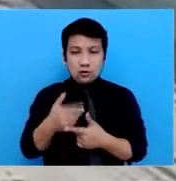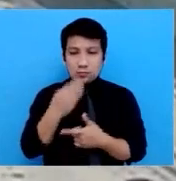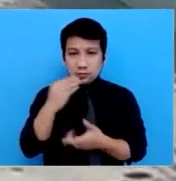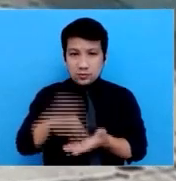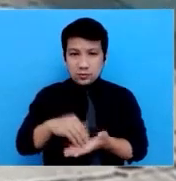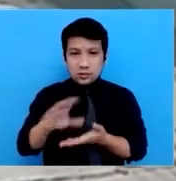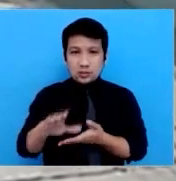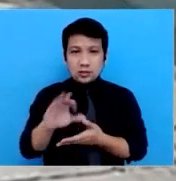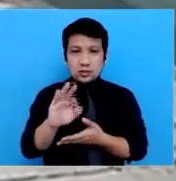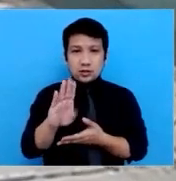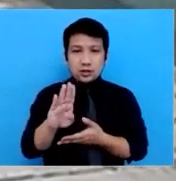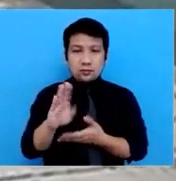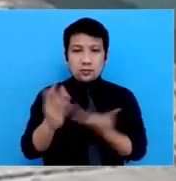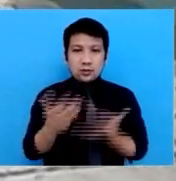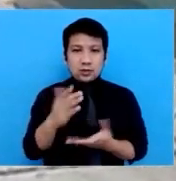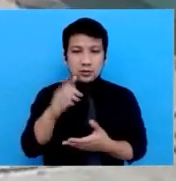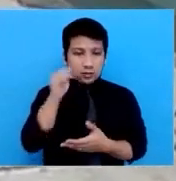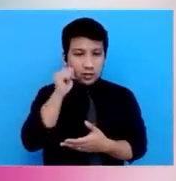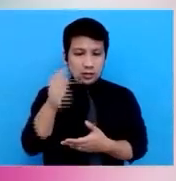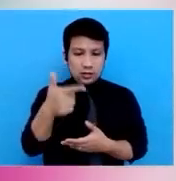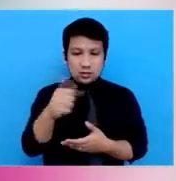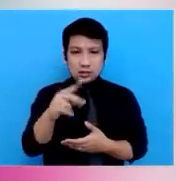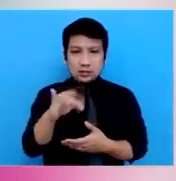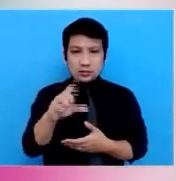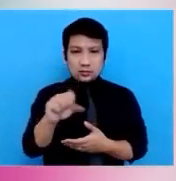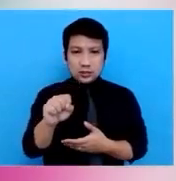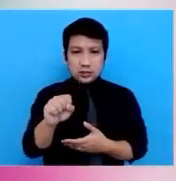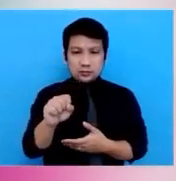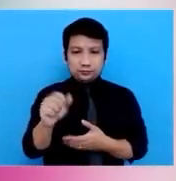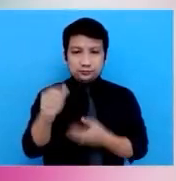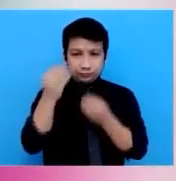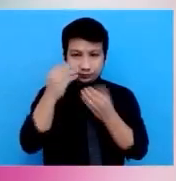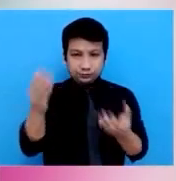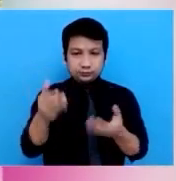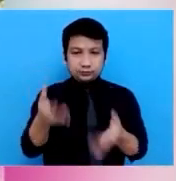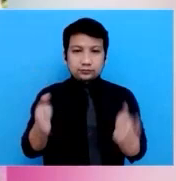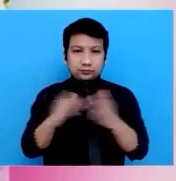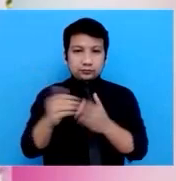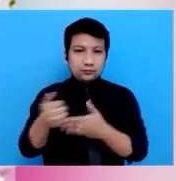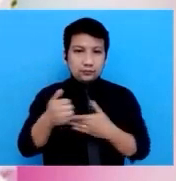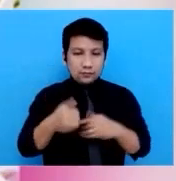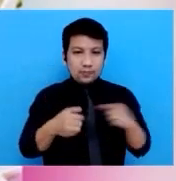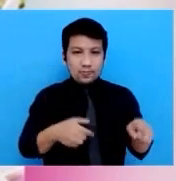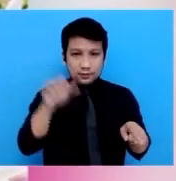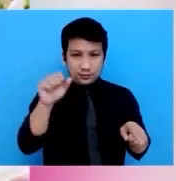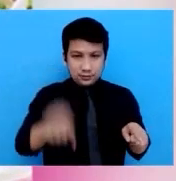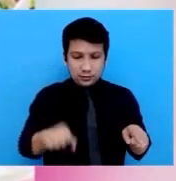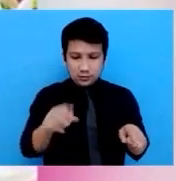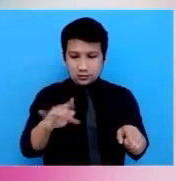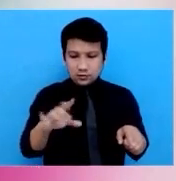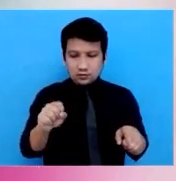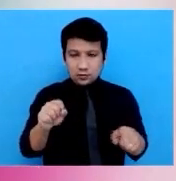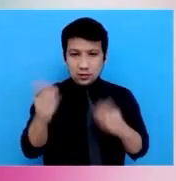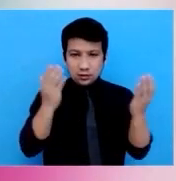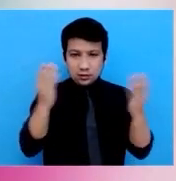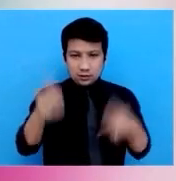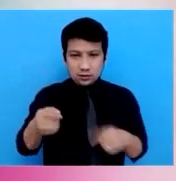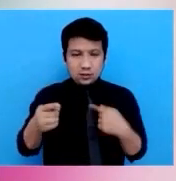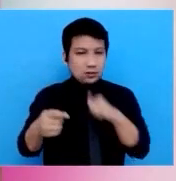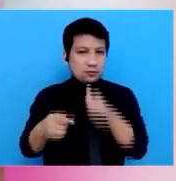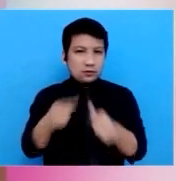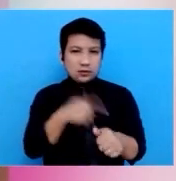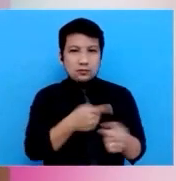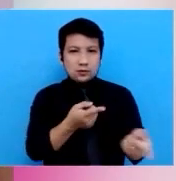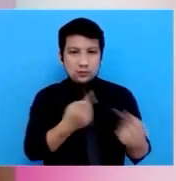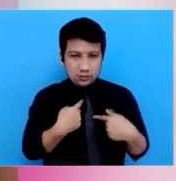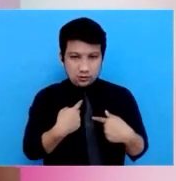FB page ni Asec Goddess Libiran. Sinusubukan naming hinga ng panig ang Southmaid's Housekeeping Services pero hindi sila sumasagot